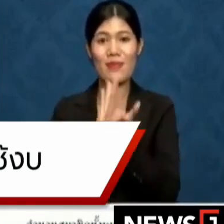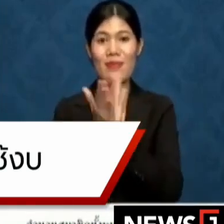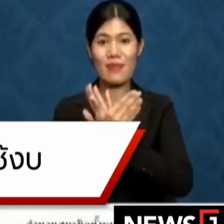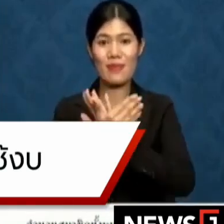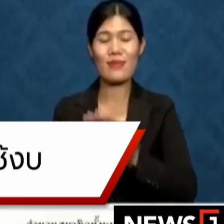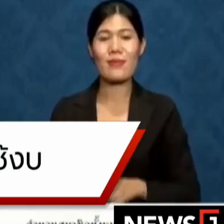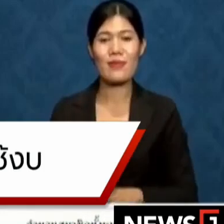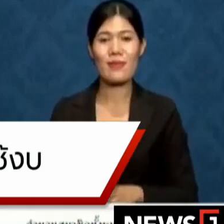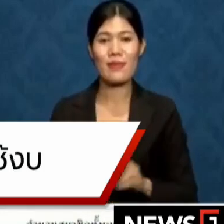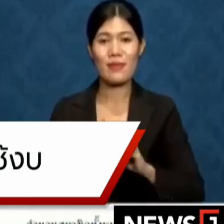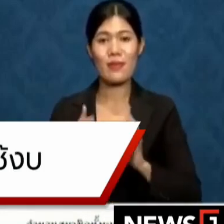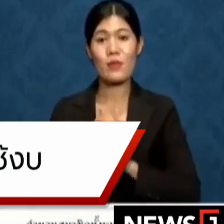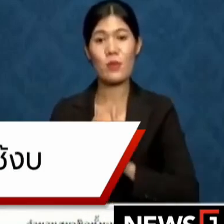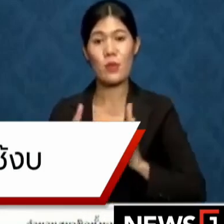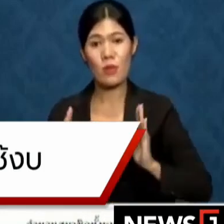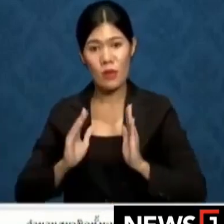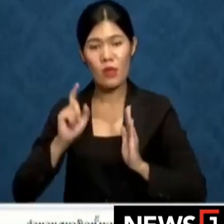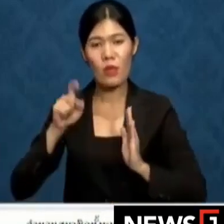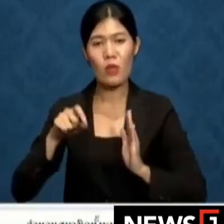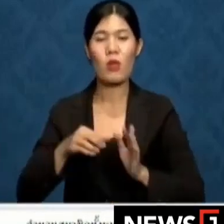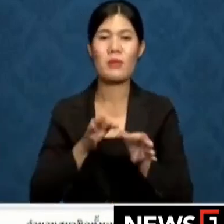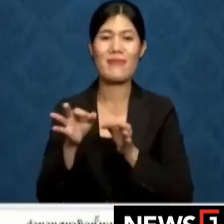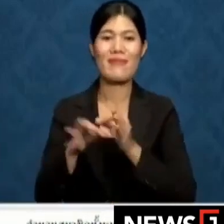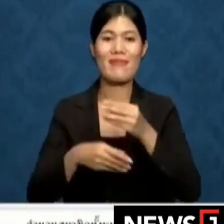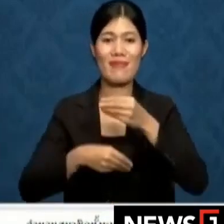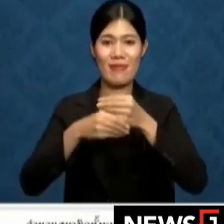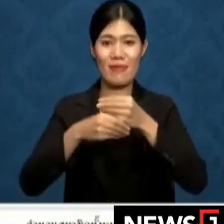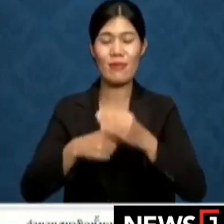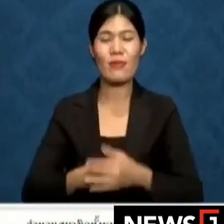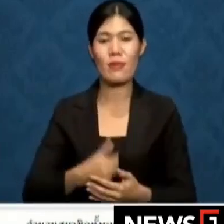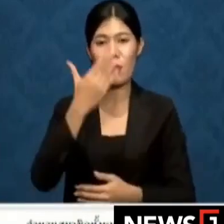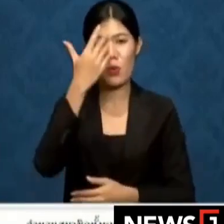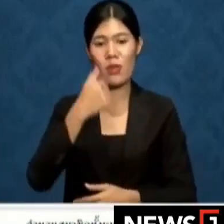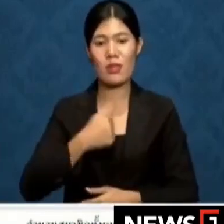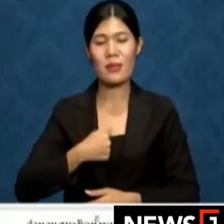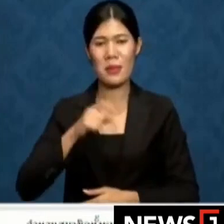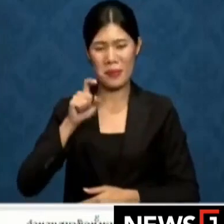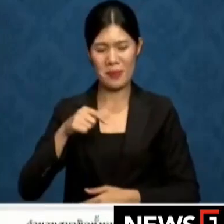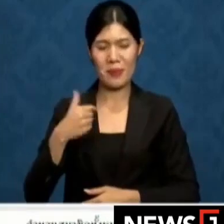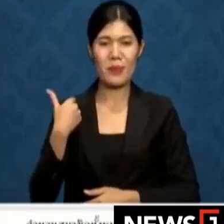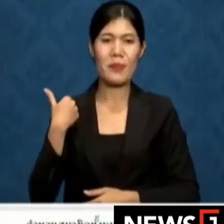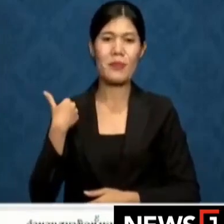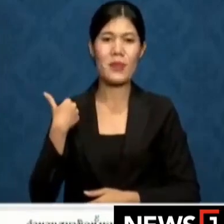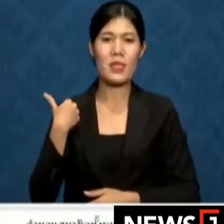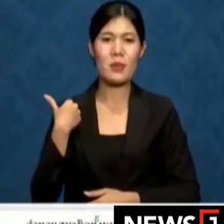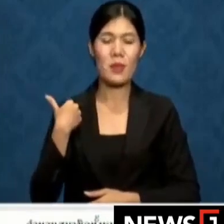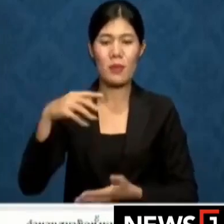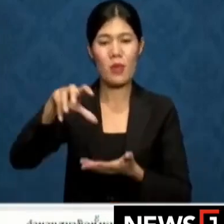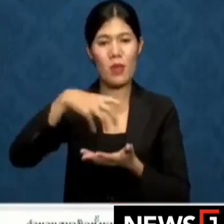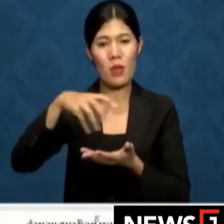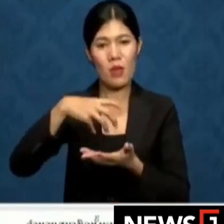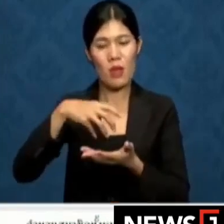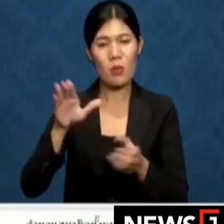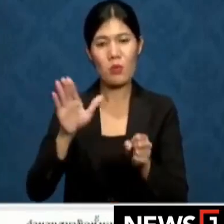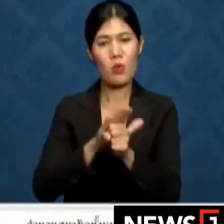คะมีวิสัยทัศน์ที่เหมือนสายตาสั้นแล้วก็โครงการอ Night Thailandนั้นก็เป็นอินthilandละเลประชาชนนั้นไม่